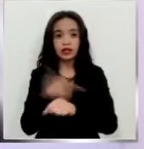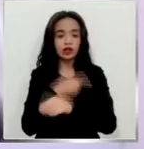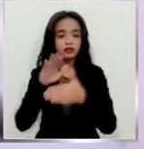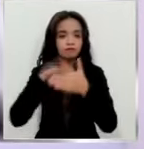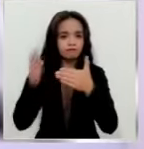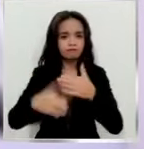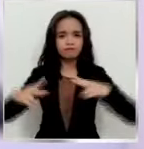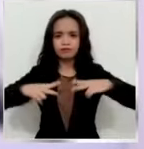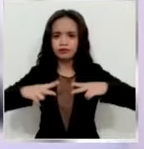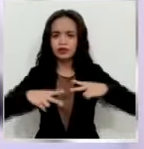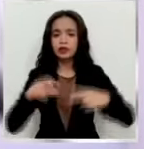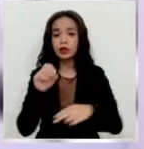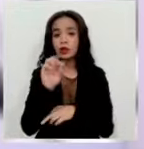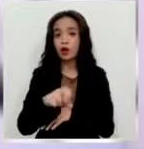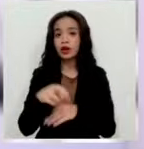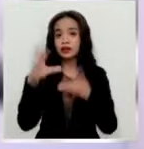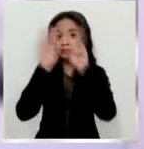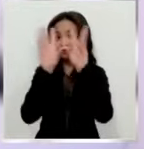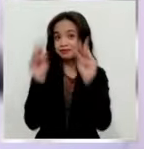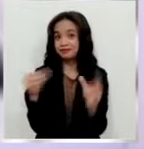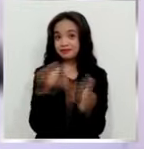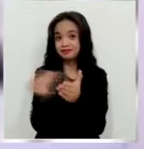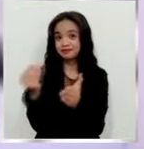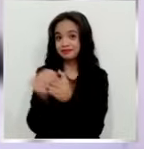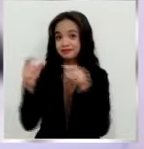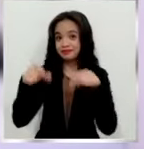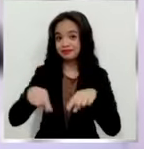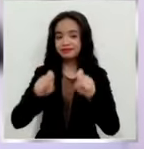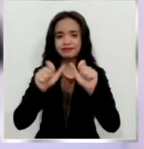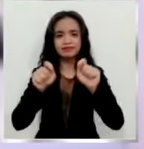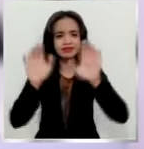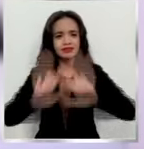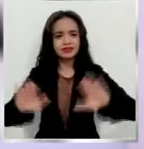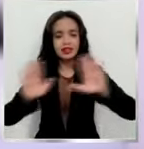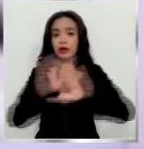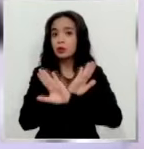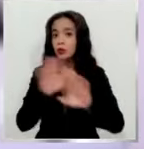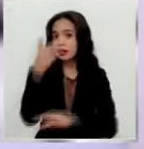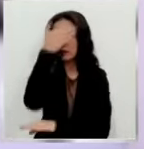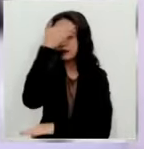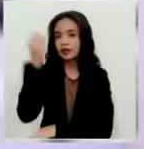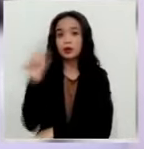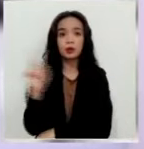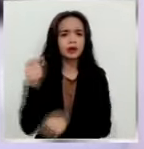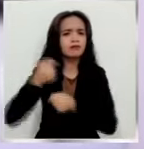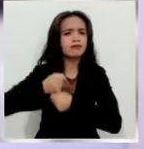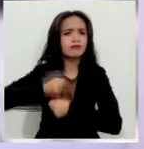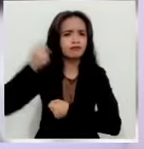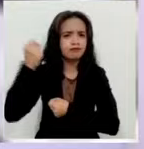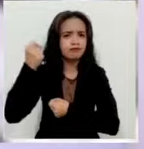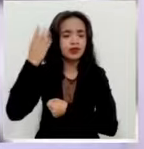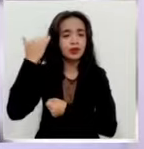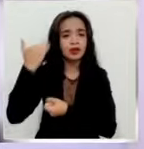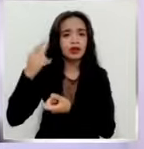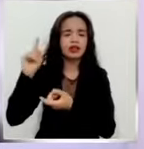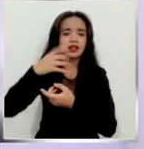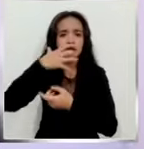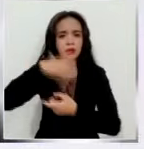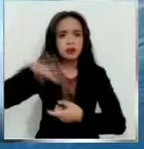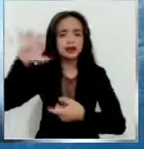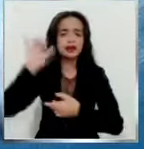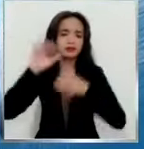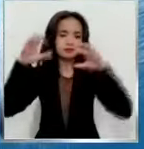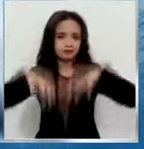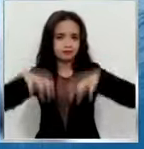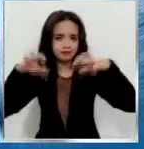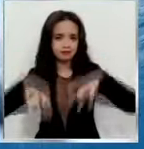kaya ay magki-Christmas shopping na ngayong weekend, huwag pa rin kalilimutang magdala ng payong bilang proteksyon sa init at ulan.